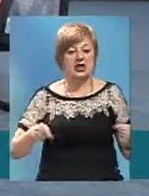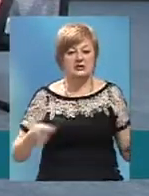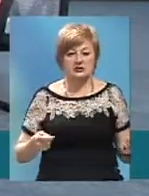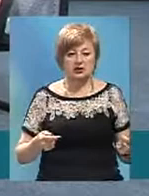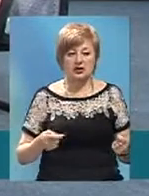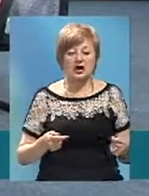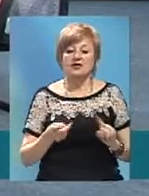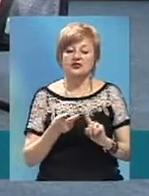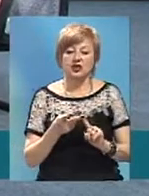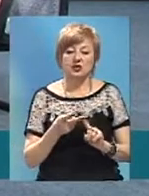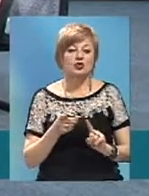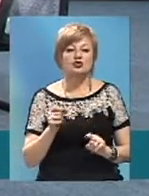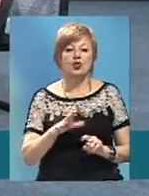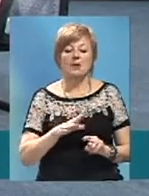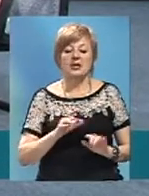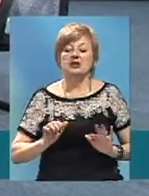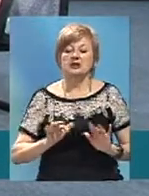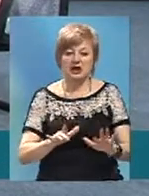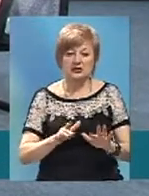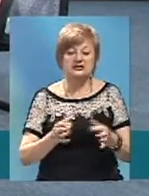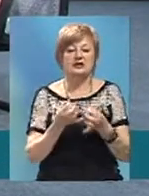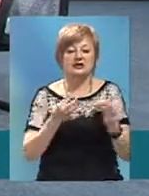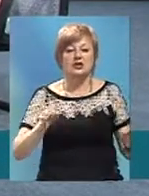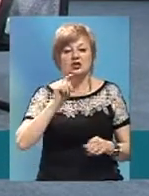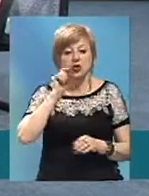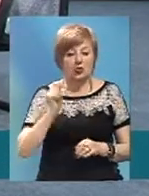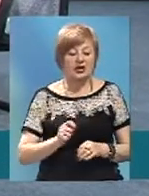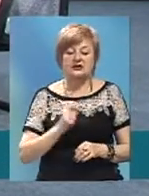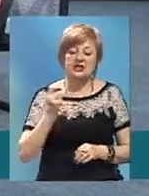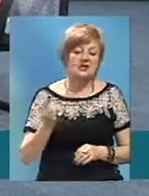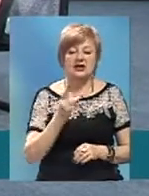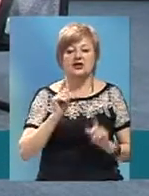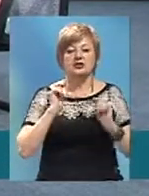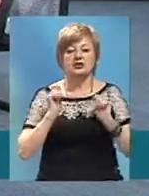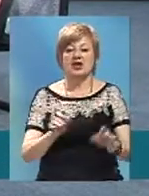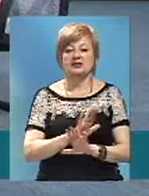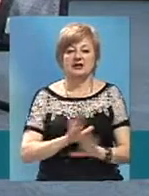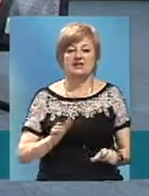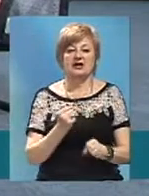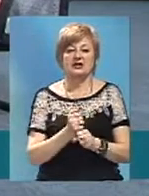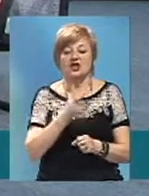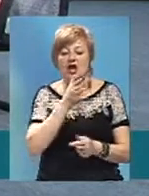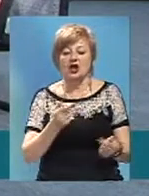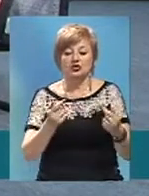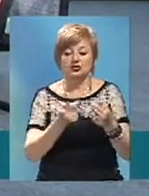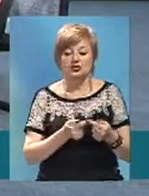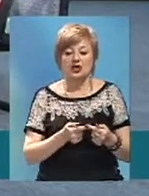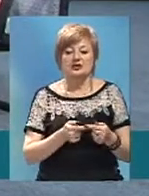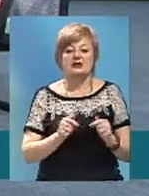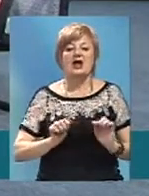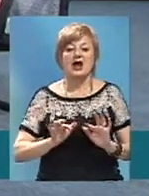Що відбулося на акціях? В Незалежній Україні нікому жодного разу не вдавалося робити одночасні акції